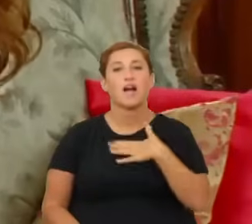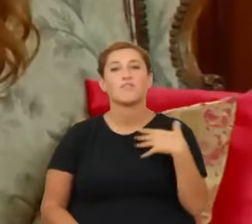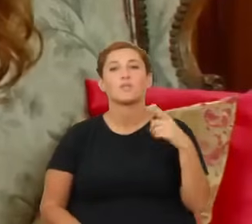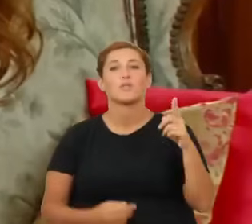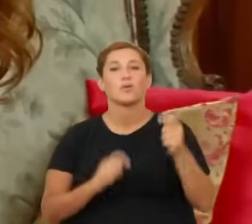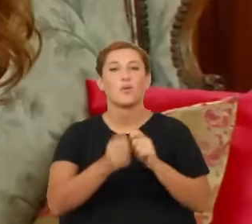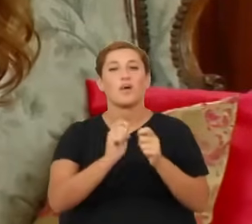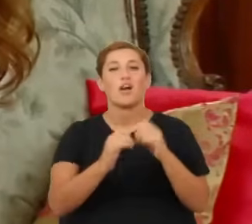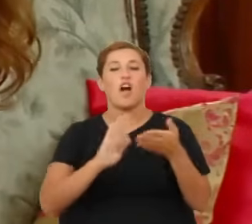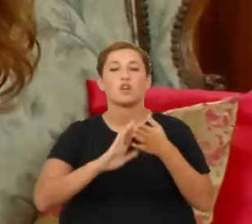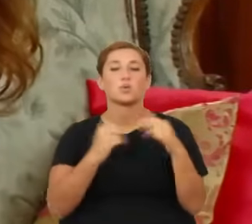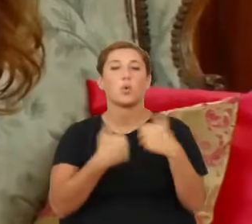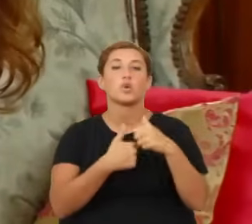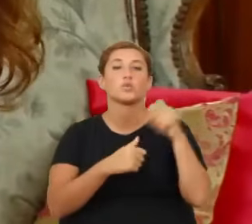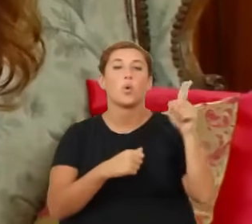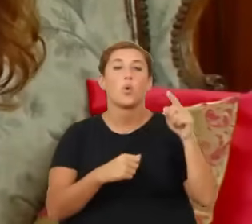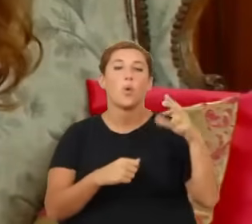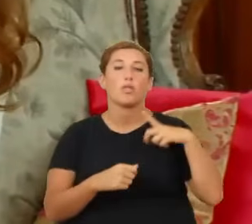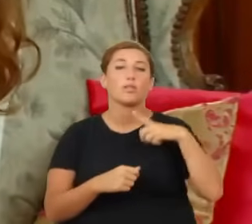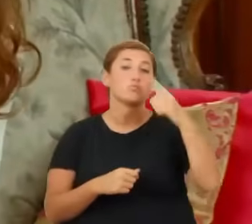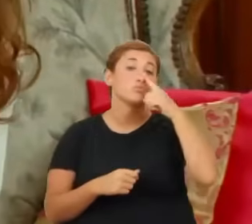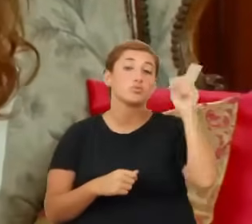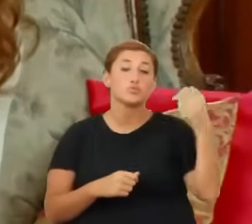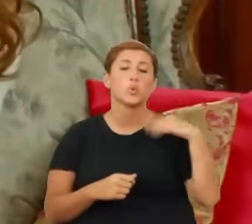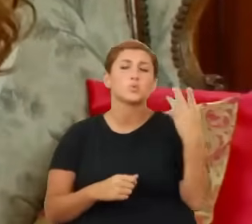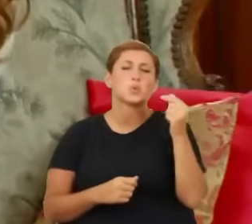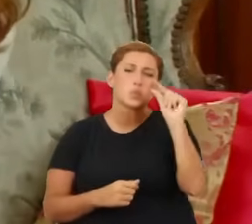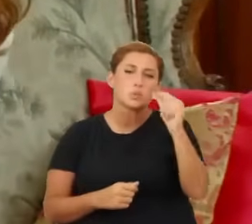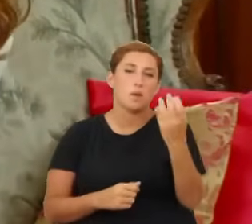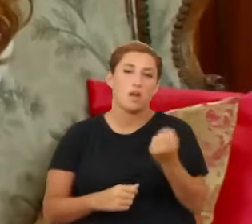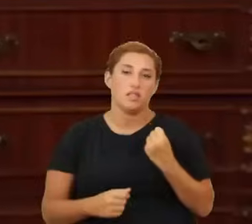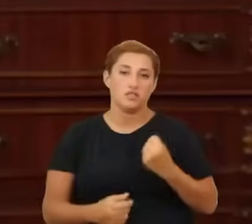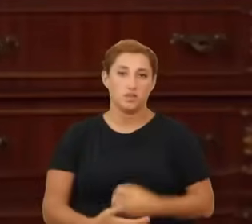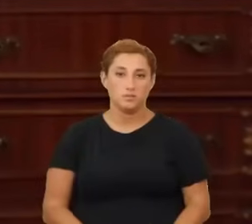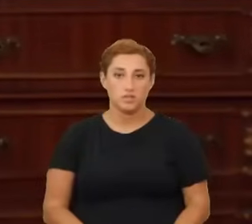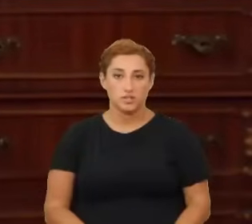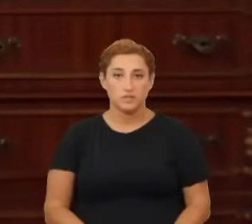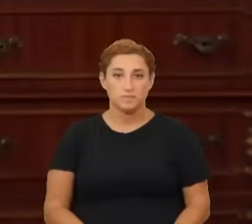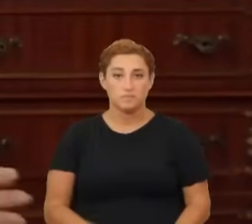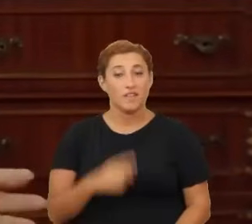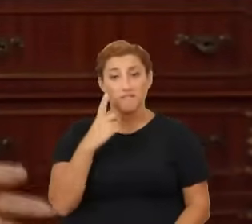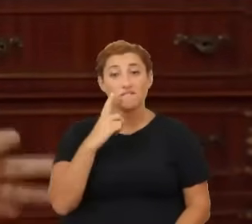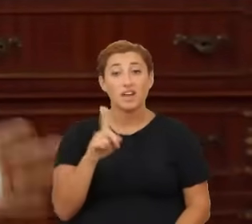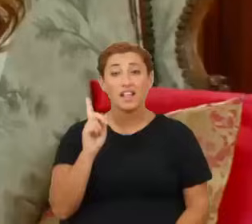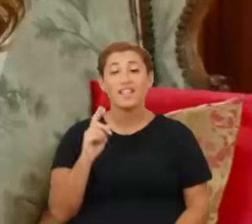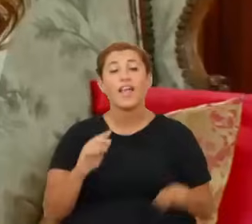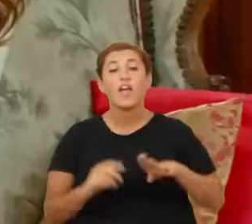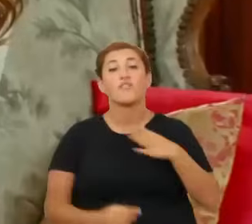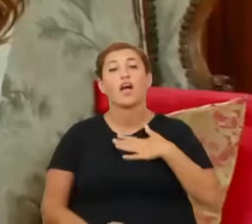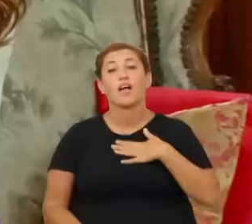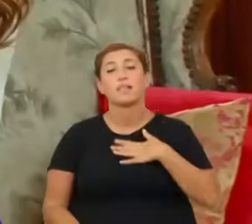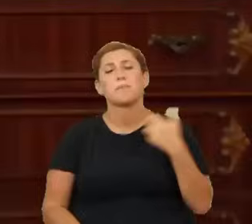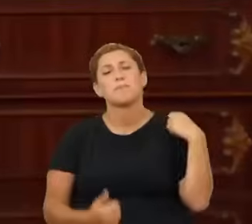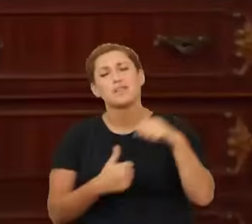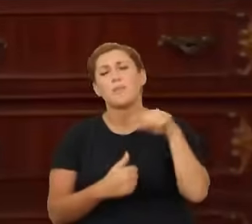annemin kongen arkadaşının kocası o otelde müdürmüş. Bizden çok cüzi bir ücret alacaklar hayatım. Ay vallahi evladım, bir